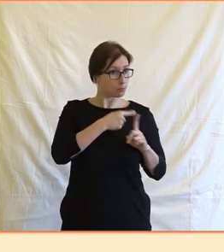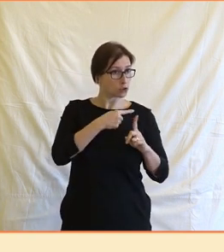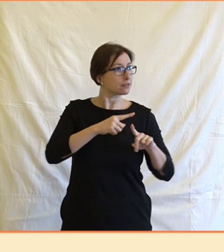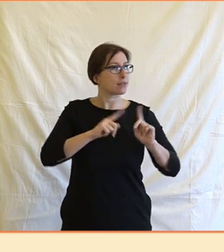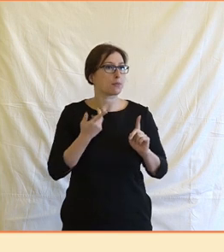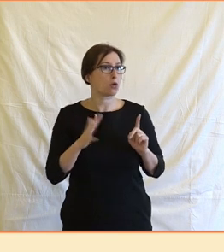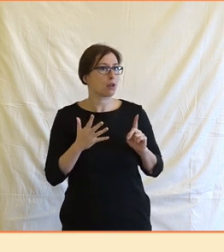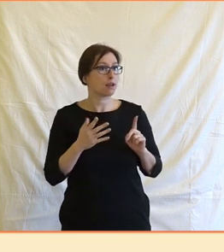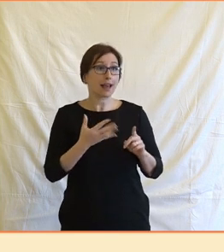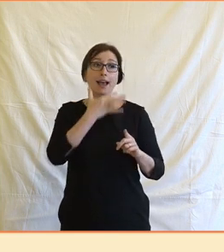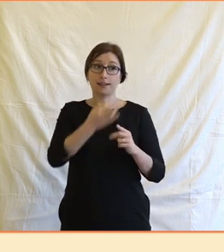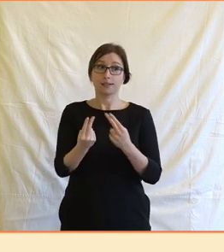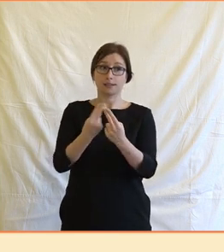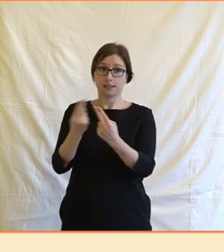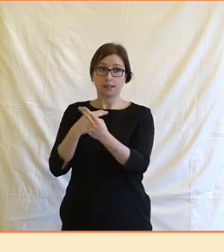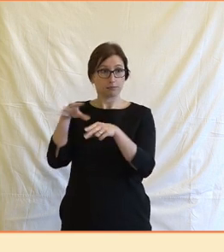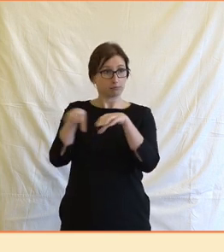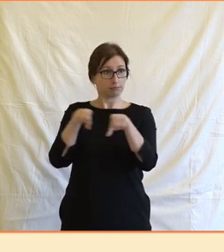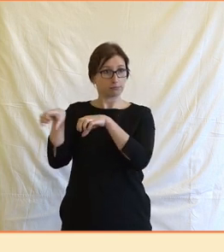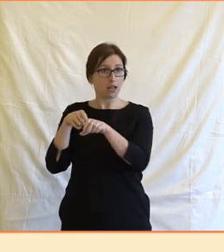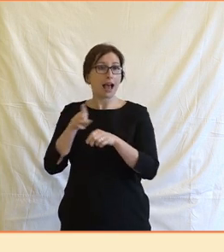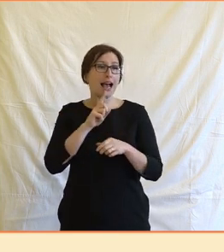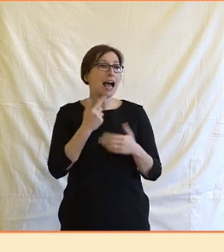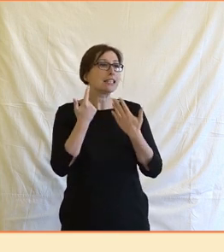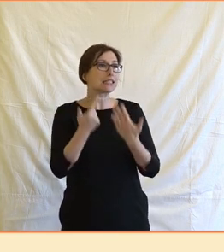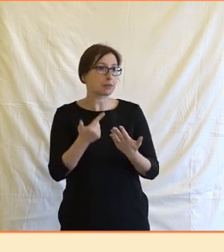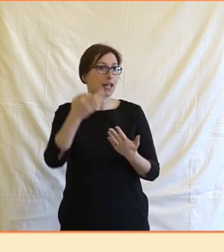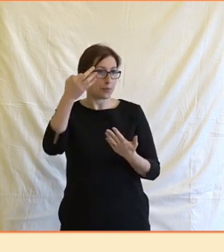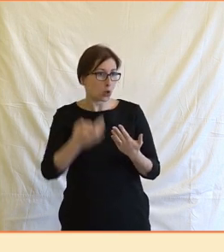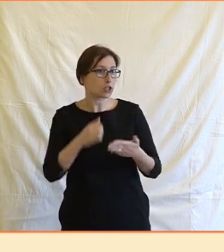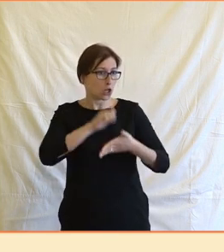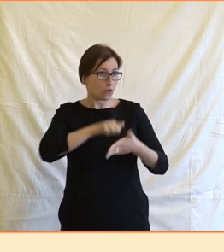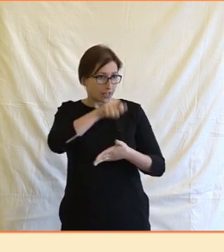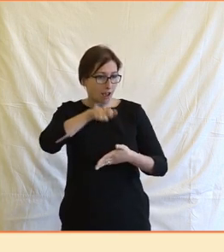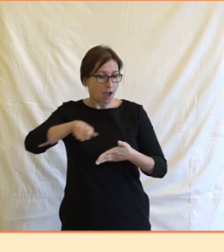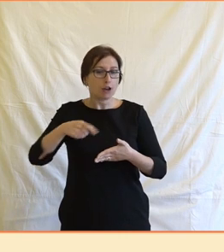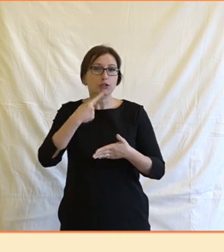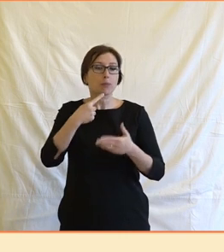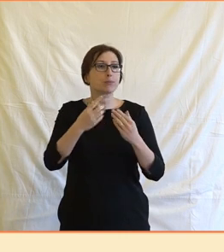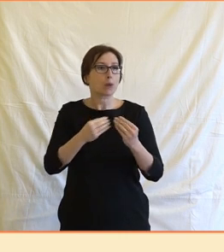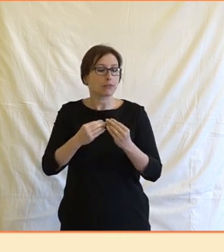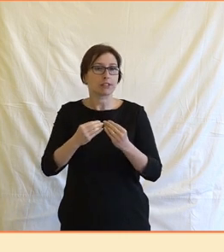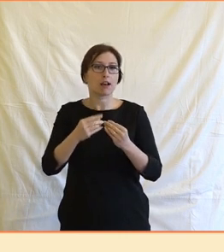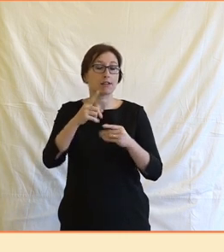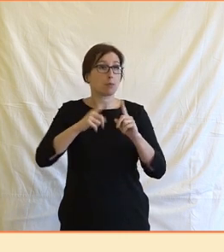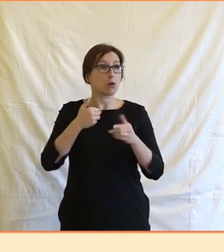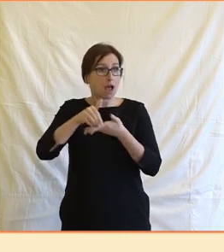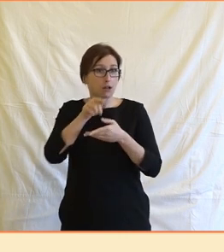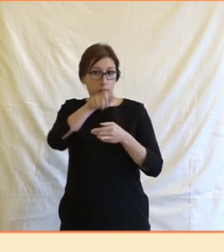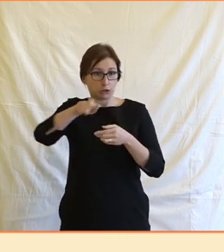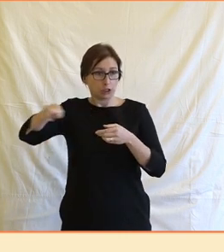bylo velmi hezké vidět, že téměř 70% novinářů a dalších